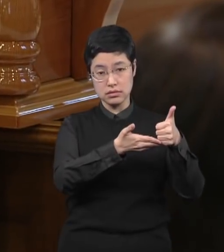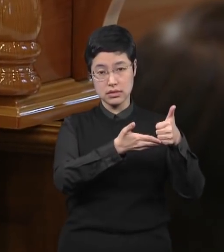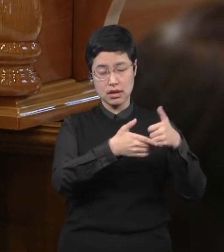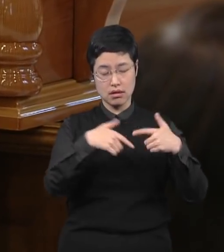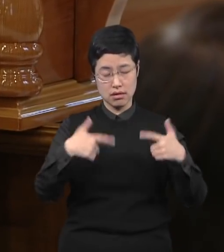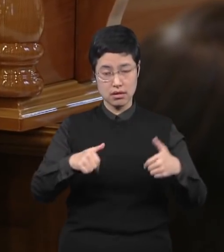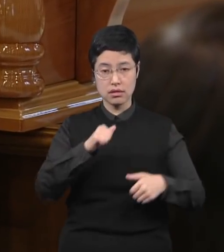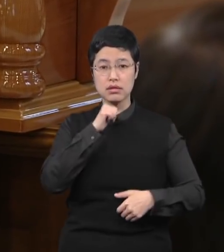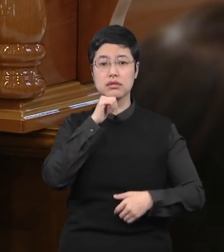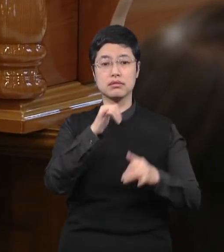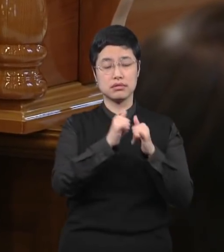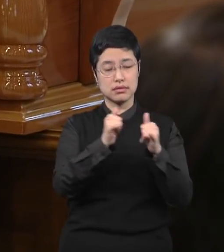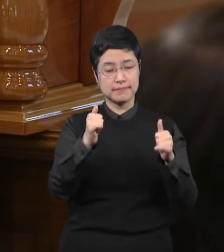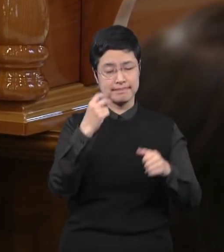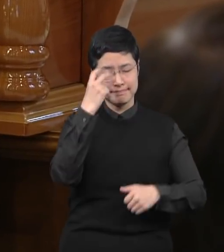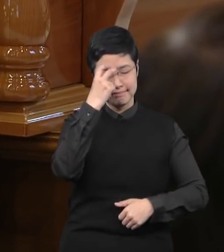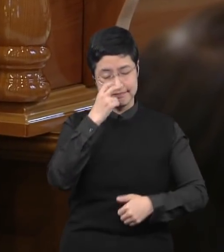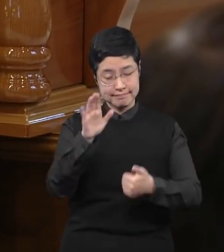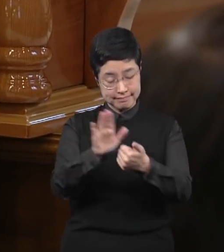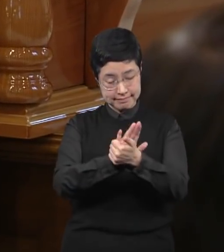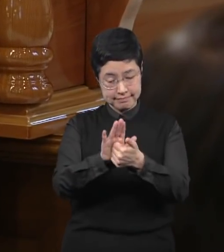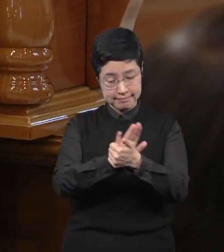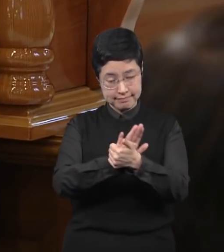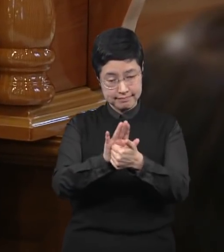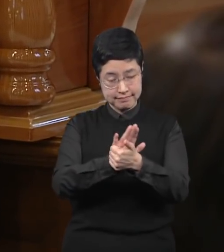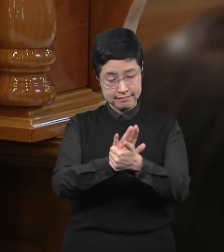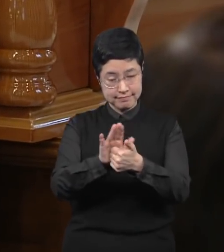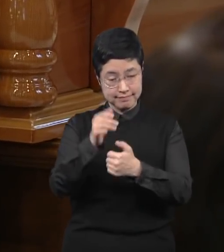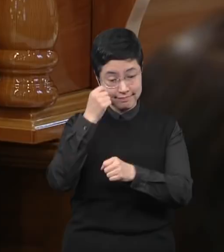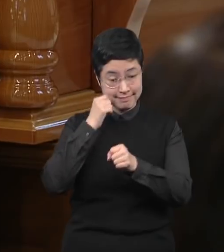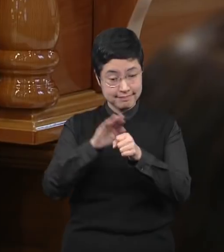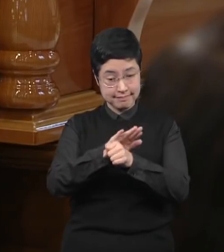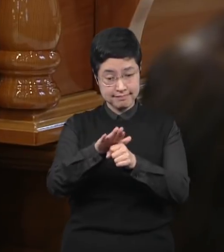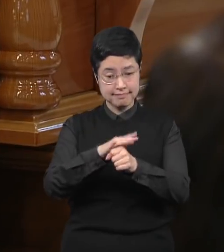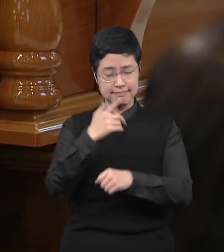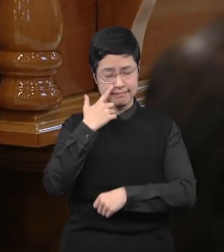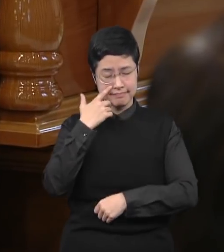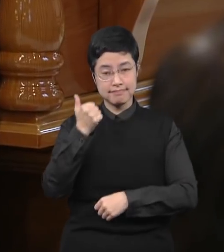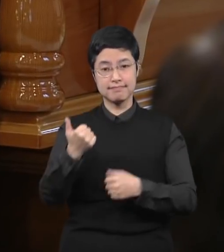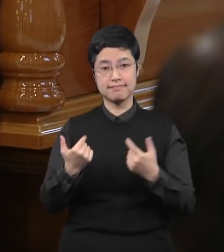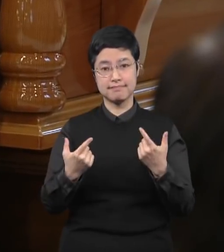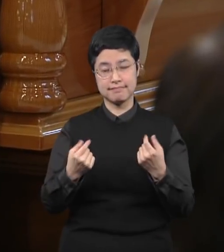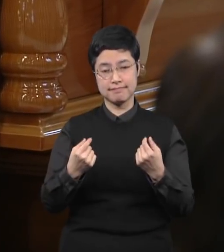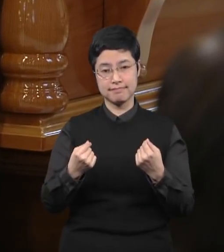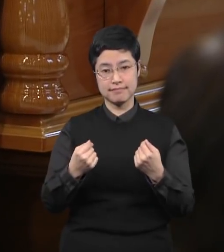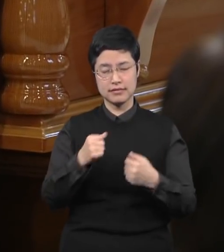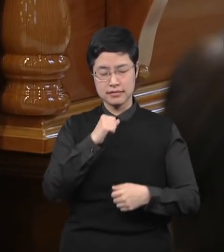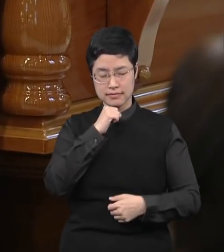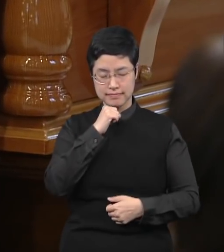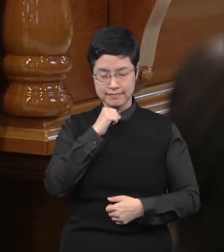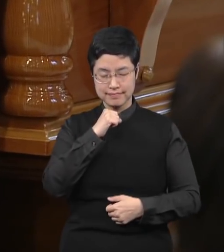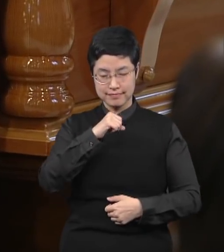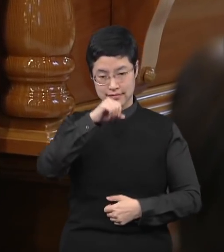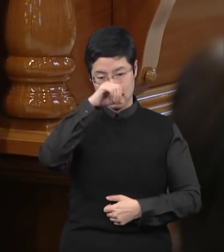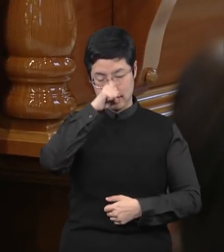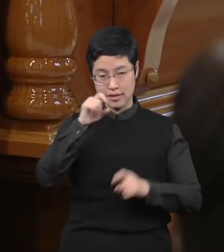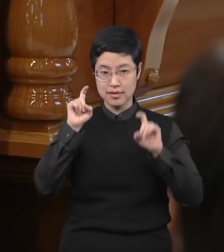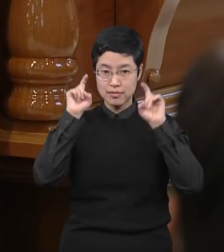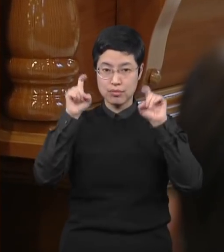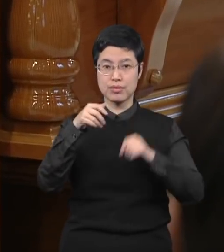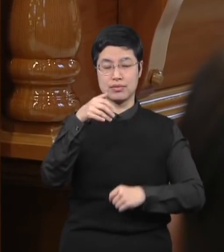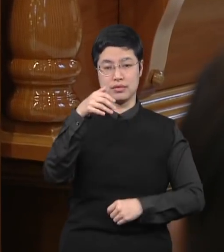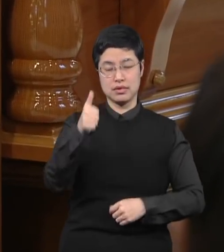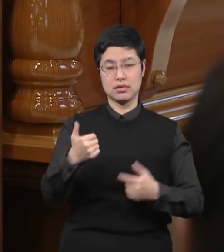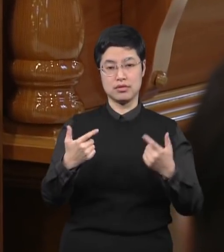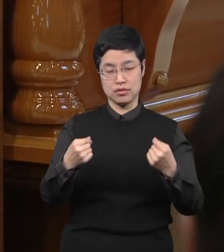가난한 사람들을 돌보는 자애로운 아버지이셨고 착한 목자로 우리